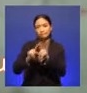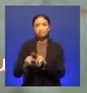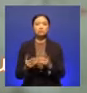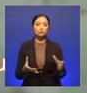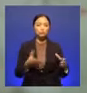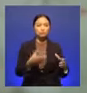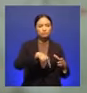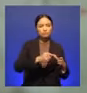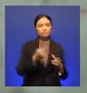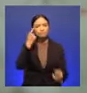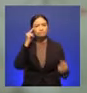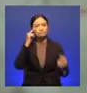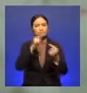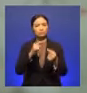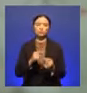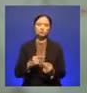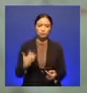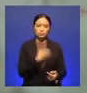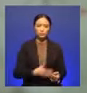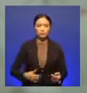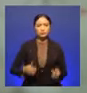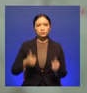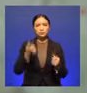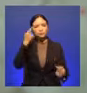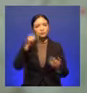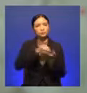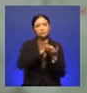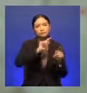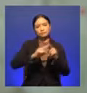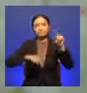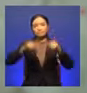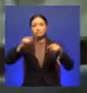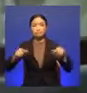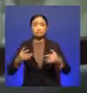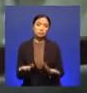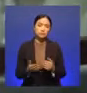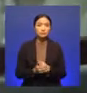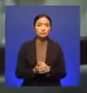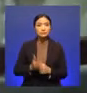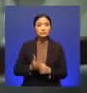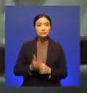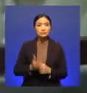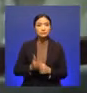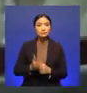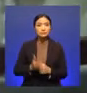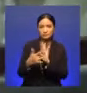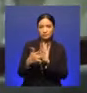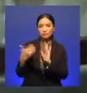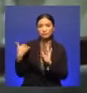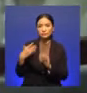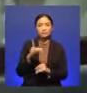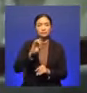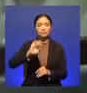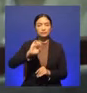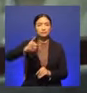ที่แตกต่างกันและอาจจะหนักหน่วงขึ้นก็ได้นะครับในโลกอนาคตที่มีเทคโนโลยีดิจิทัลมาก